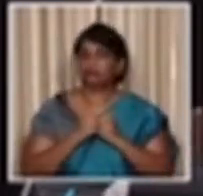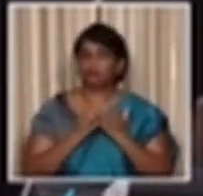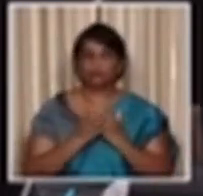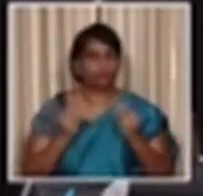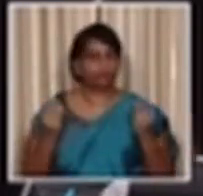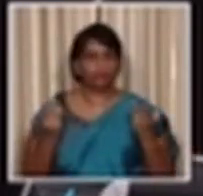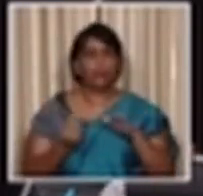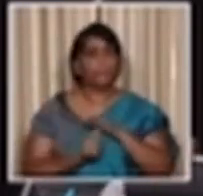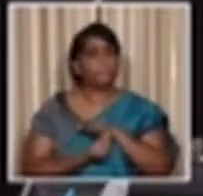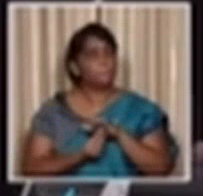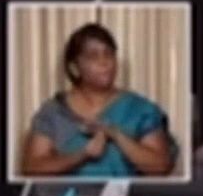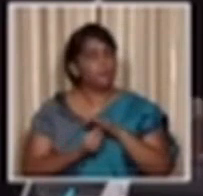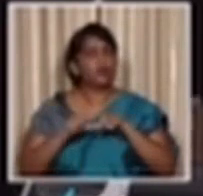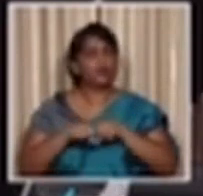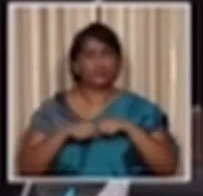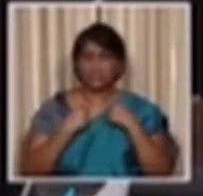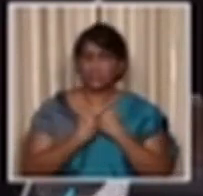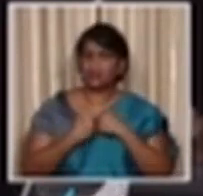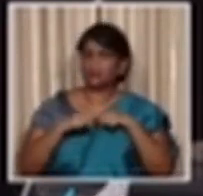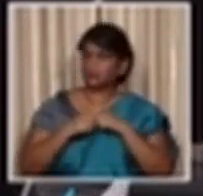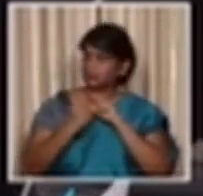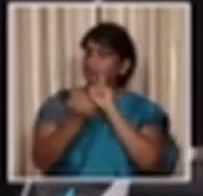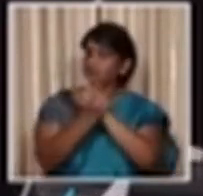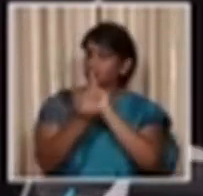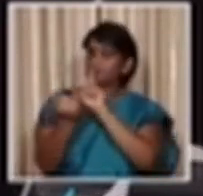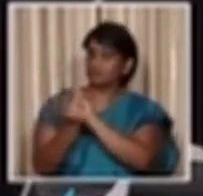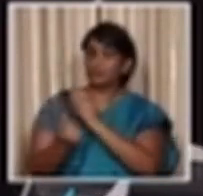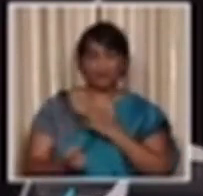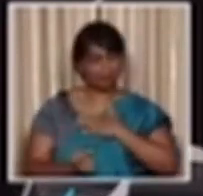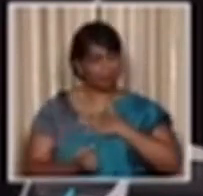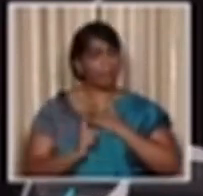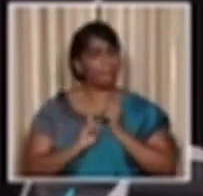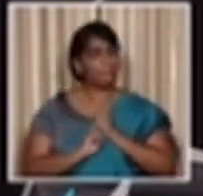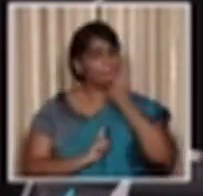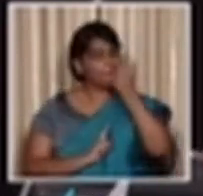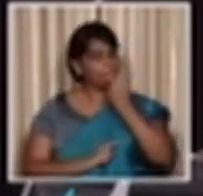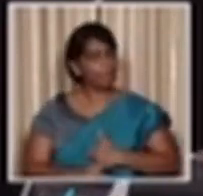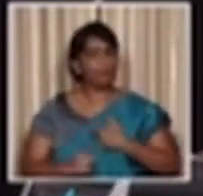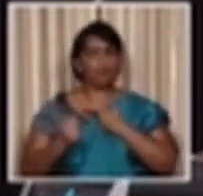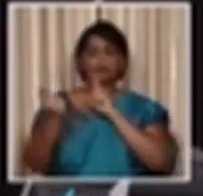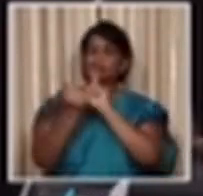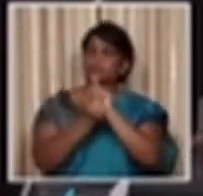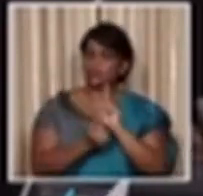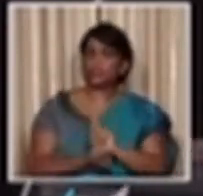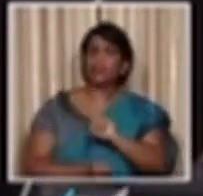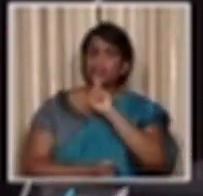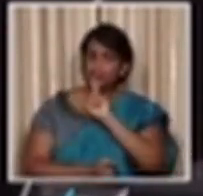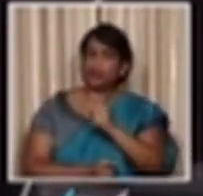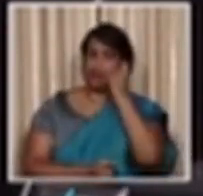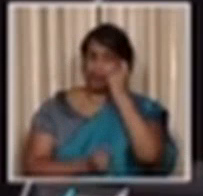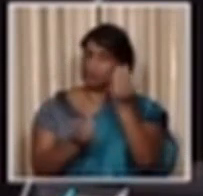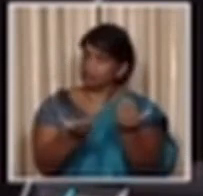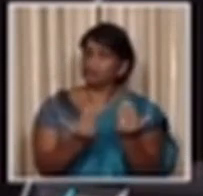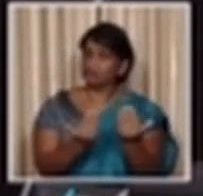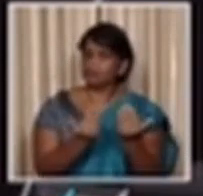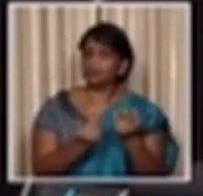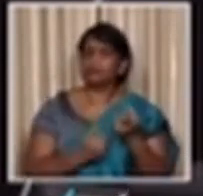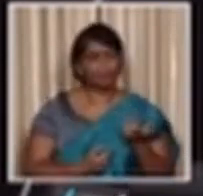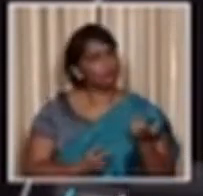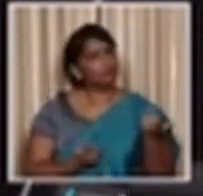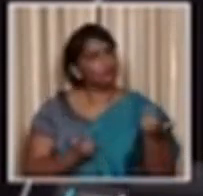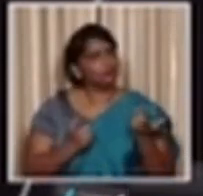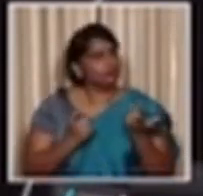වගේම මේ පරිසර සංවිධාන මුණ ගැහුණා. මේ සම්බන්ධව මමම පෞද්ගලිකව ඒ අය මුණ ගැහිලා අපි කිව්වා ඒ අයටත් යෝජනා දෙන්න